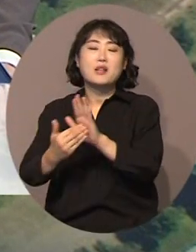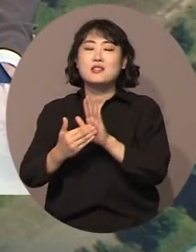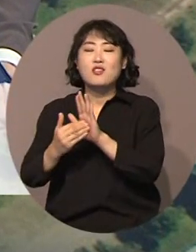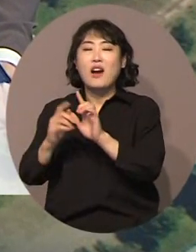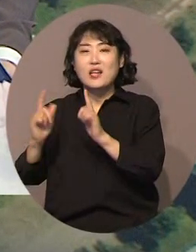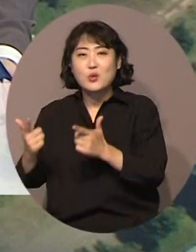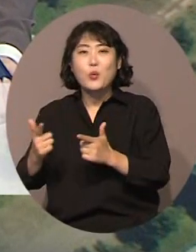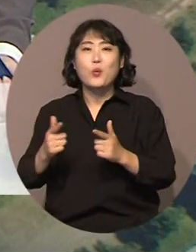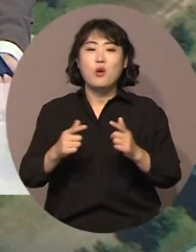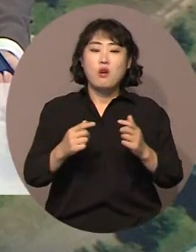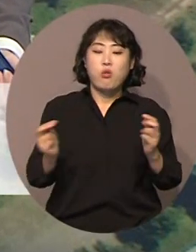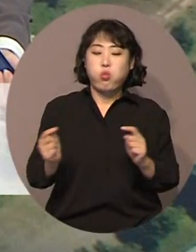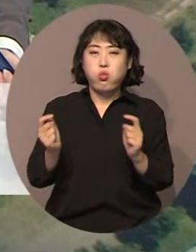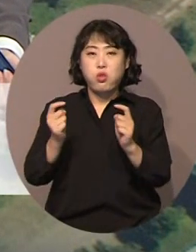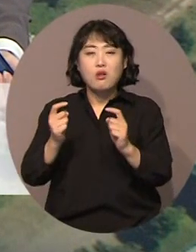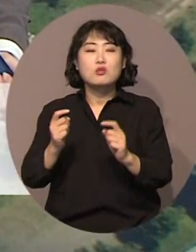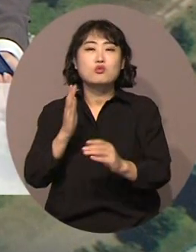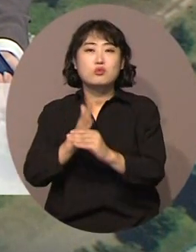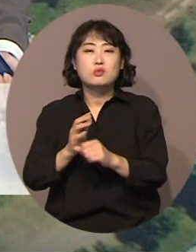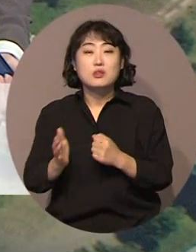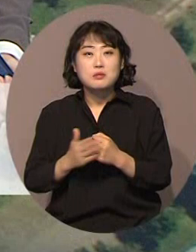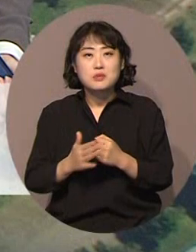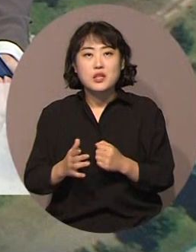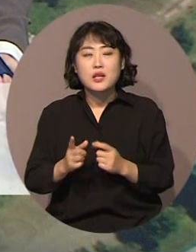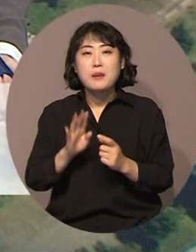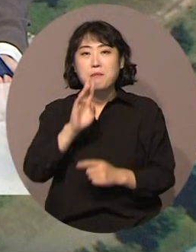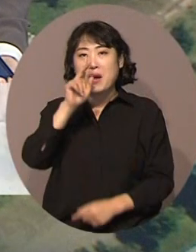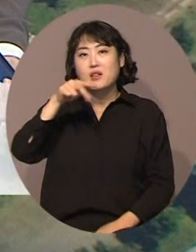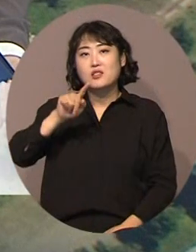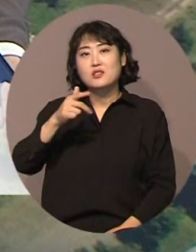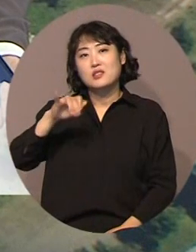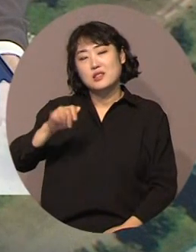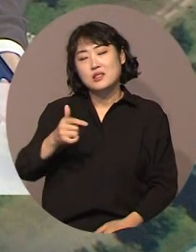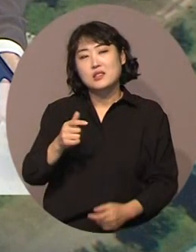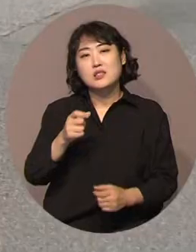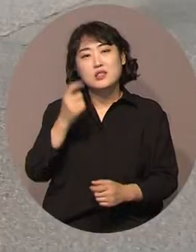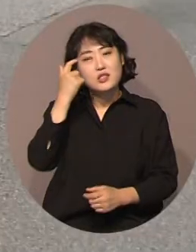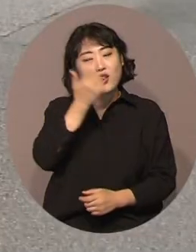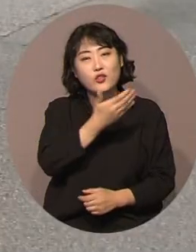있는데요 박선진 기자가 주민들의 의견을 들어봤습니다